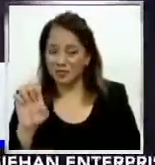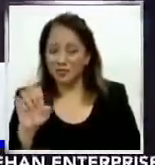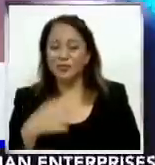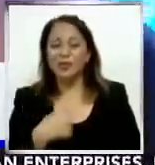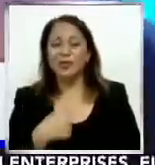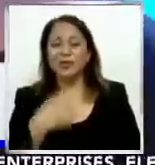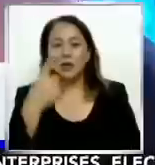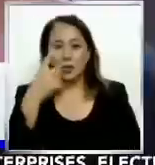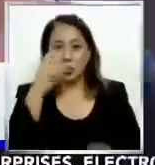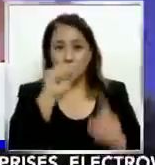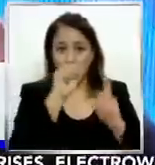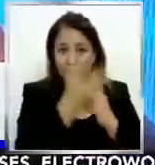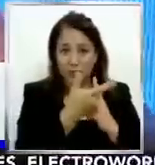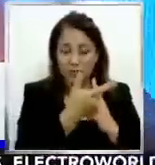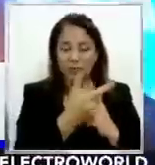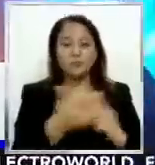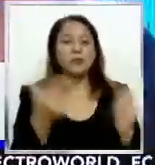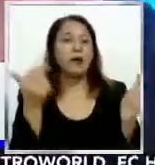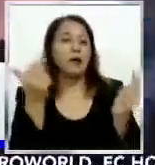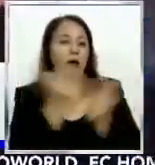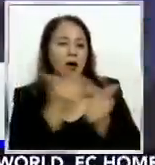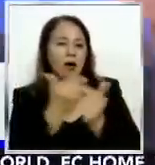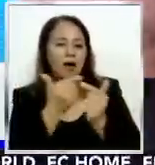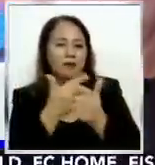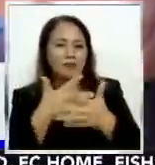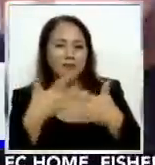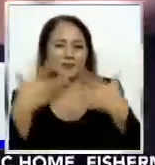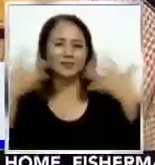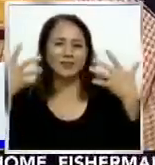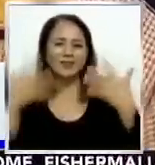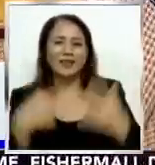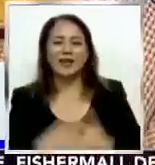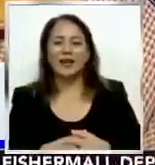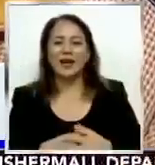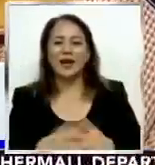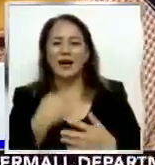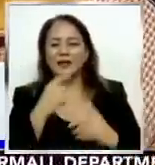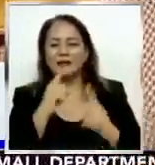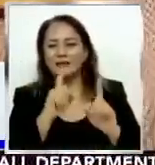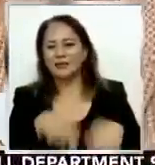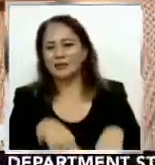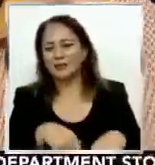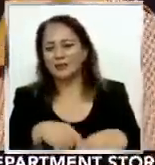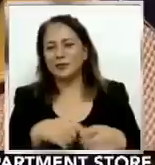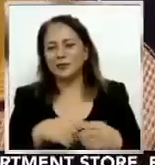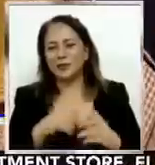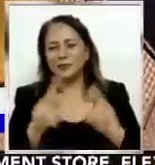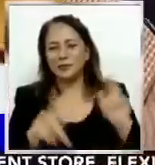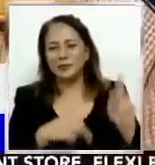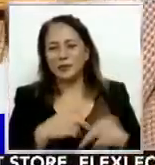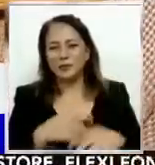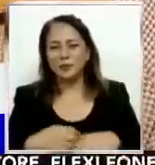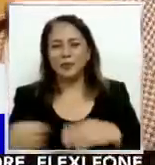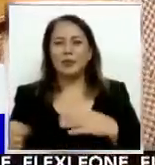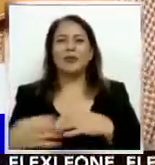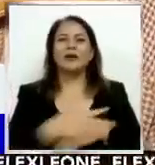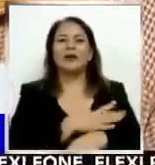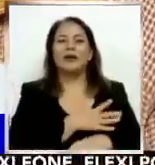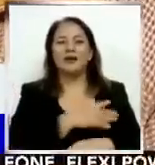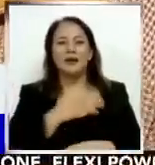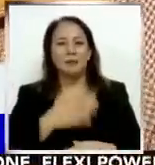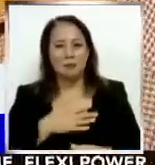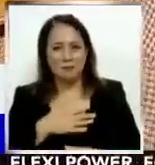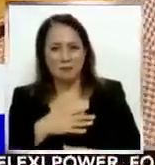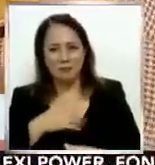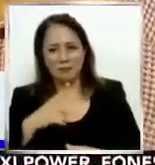at abot din ang saya ang naging tugon sa kwelang netizens. Naapektuhan siya eh, yung anak ko. So pagka nakita mo